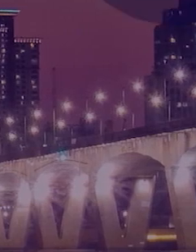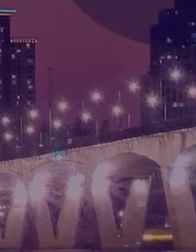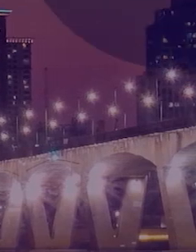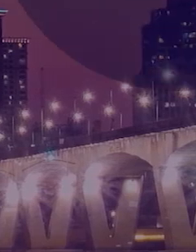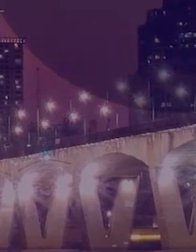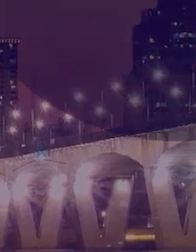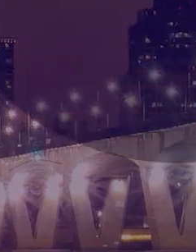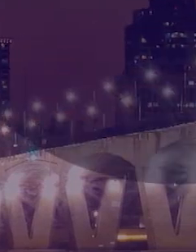폐사했습니다